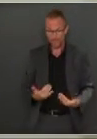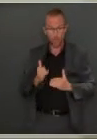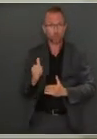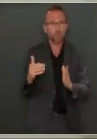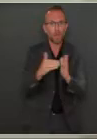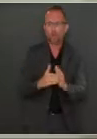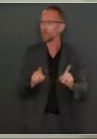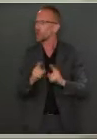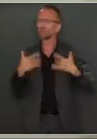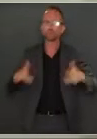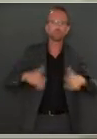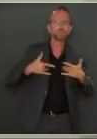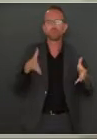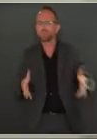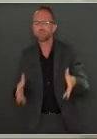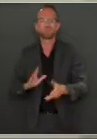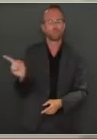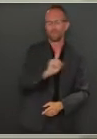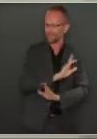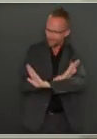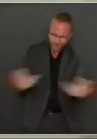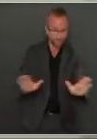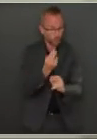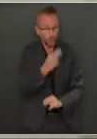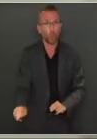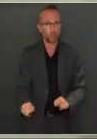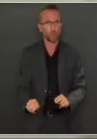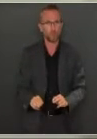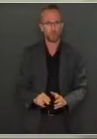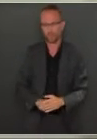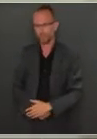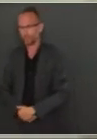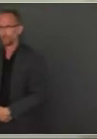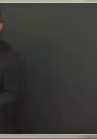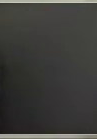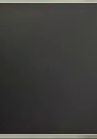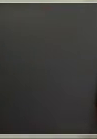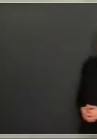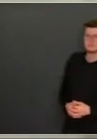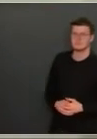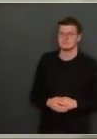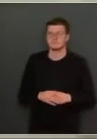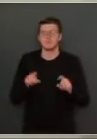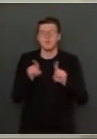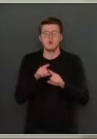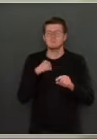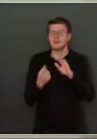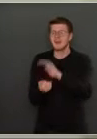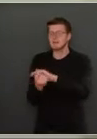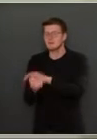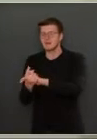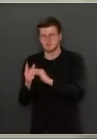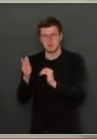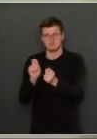tout le principe. Er zijn ook wijzigingen op vlak van evenementen. Er zijn deze zomer meerdere